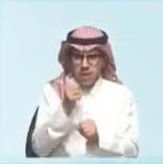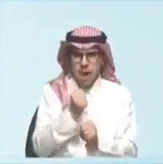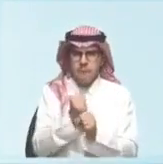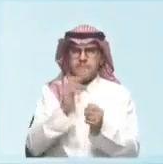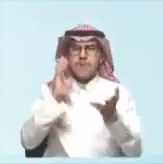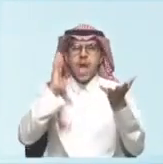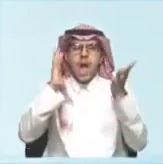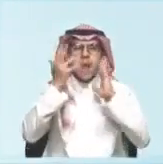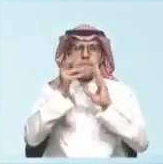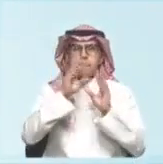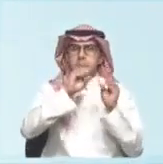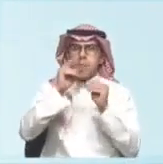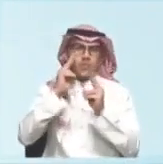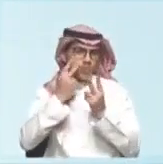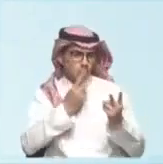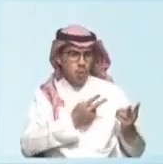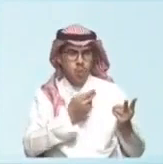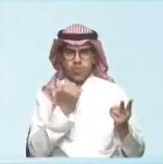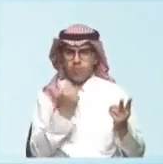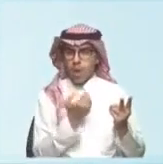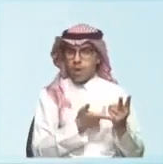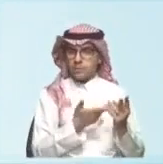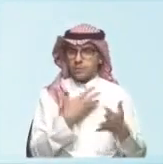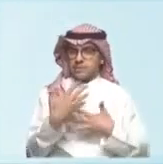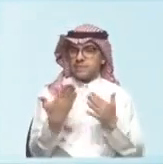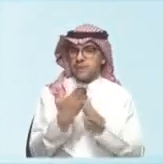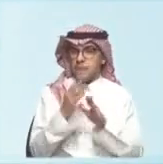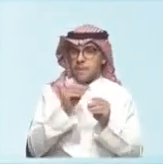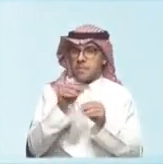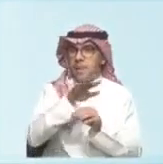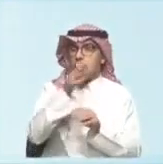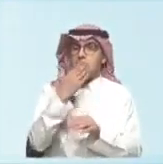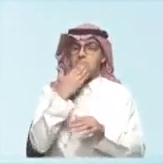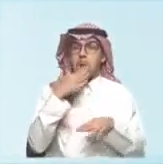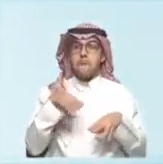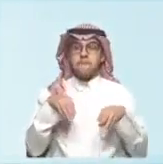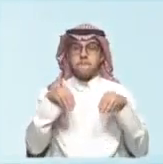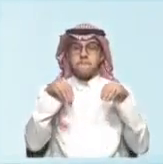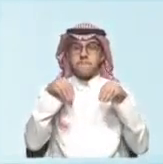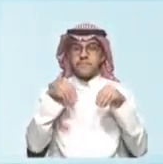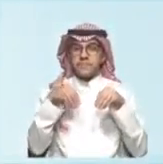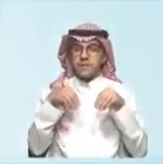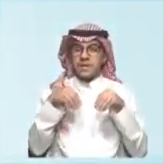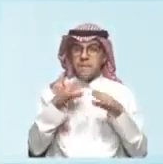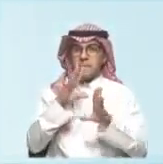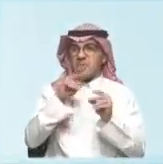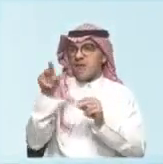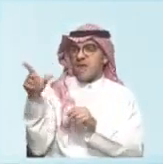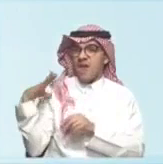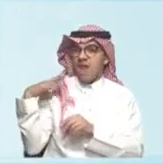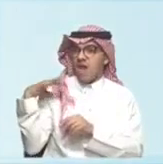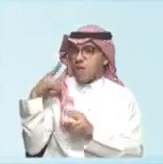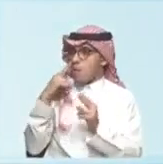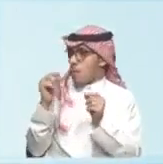إلى العالمي، استطعنا نؤثر في مراكز الثقل العالمية، لأنه مع الأسف الصمت الدولي الذي أغرى إيران في